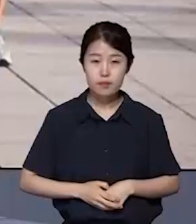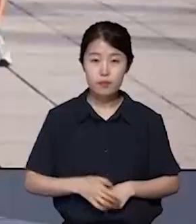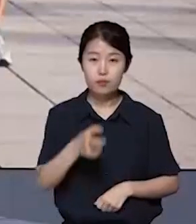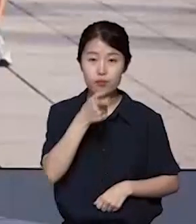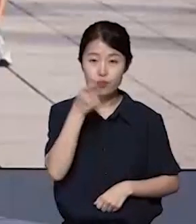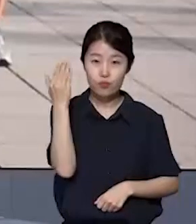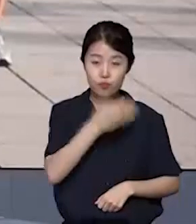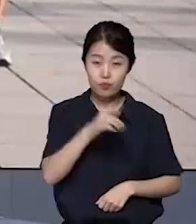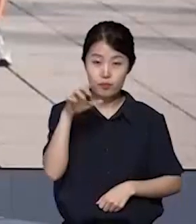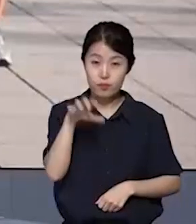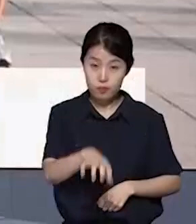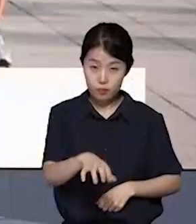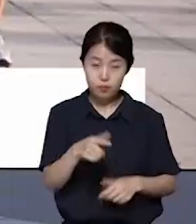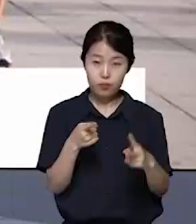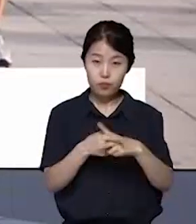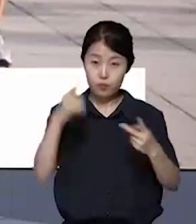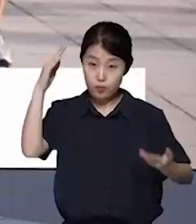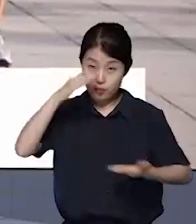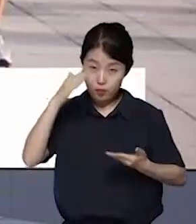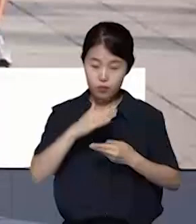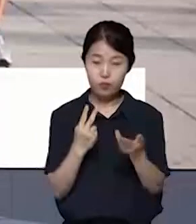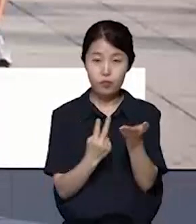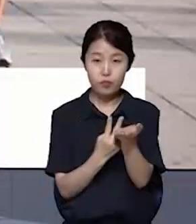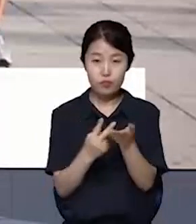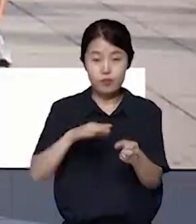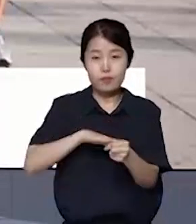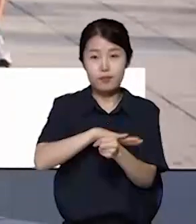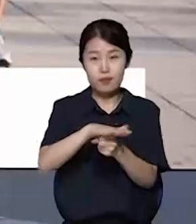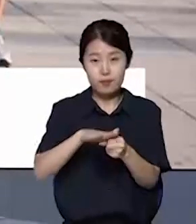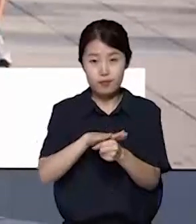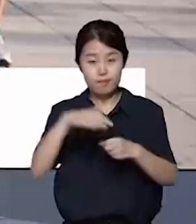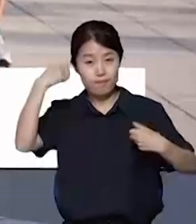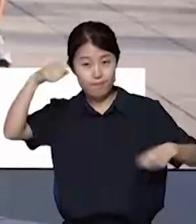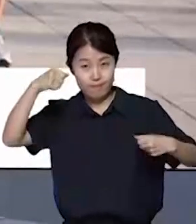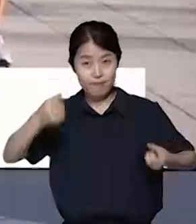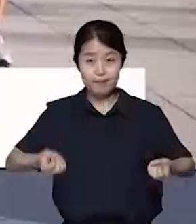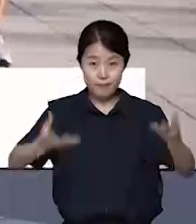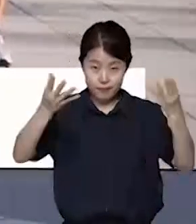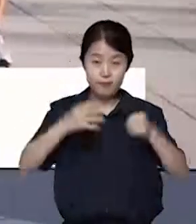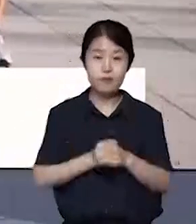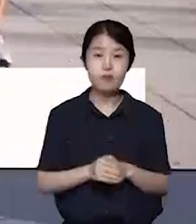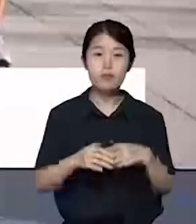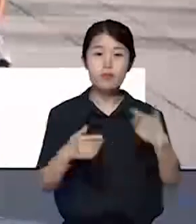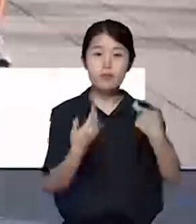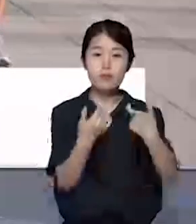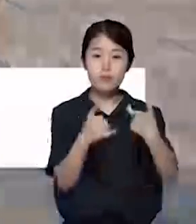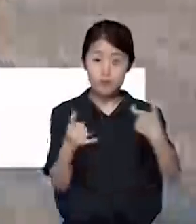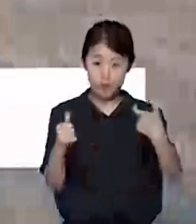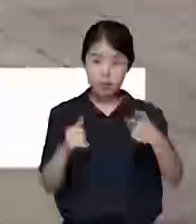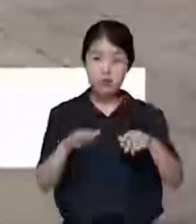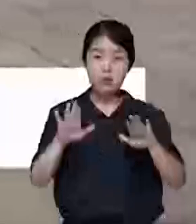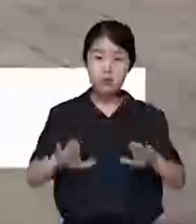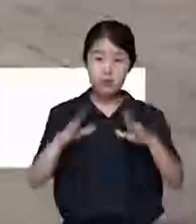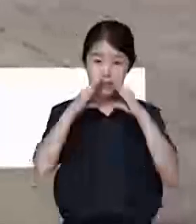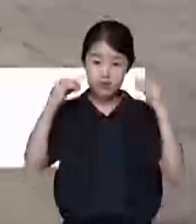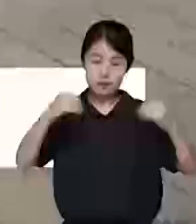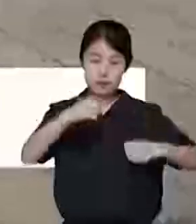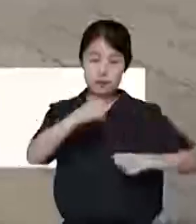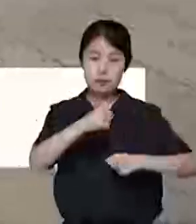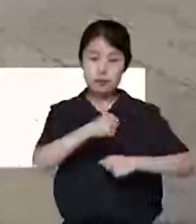여수 지역 초등학생들이 독도사랑 플래시몹 행사를 가졌습니다. 여수 초등학생 60여 명은 오늘 이순신